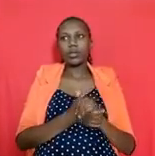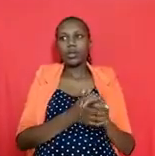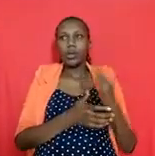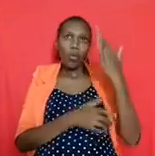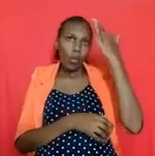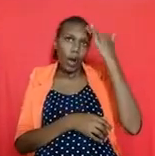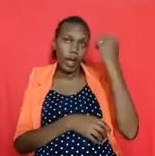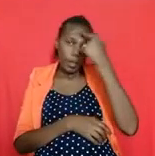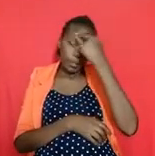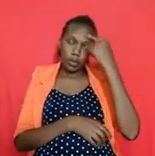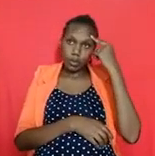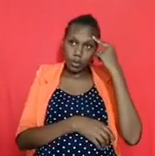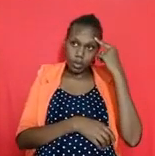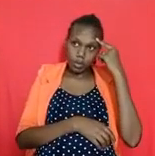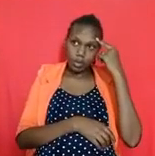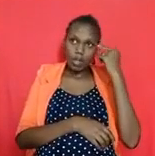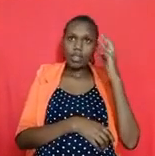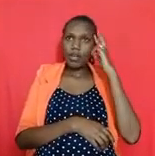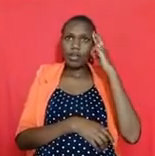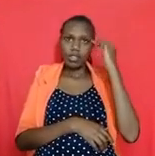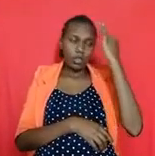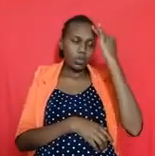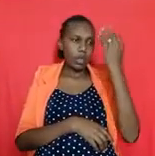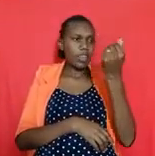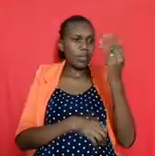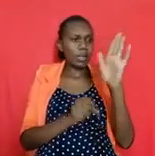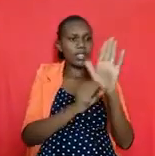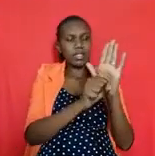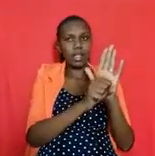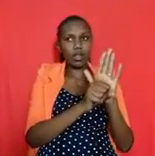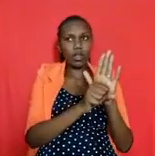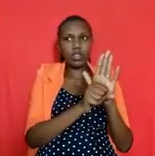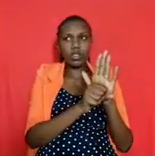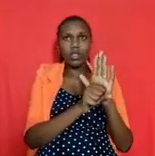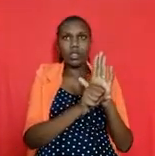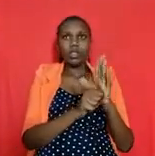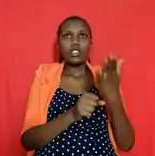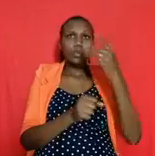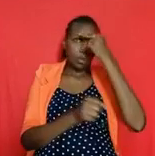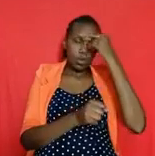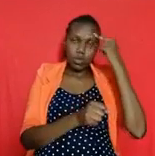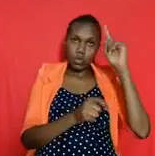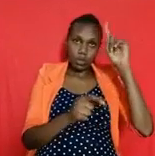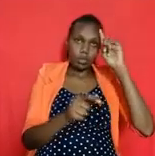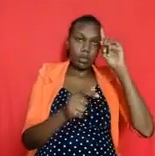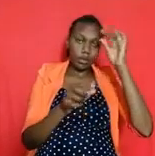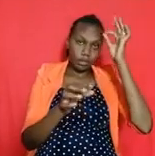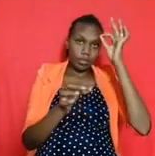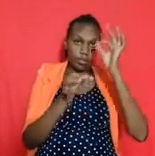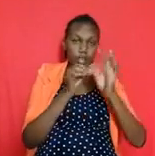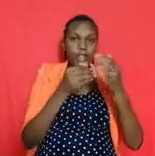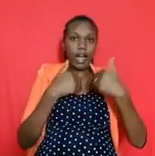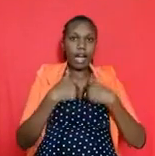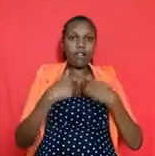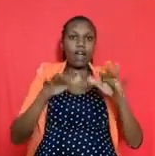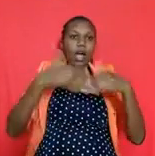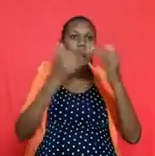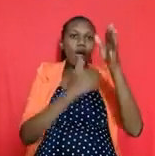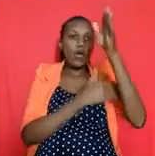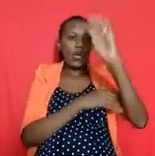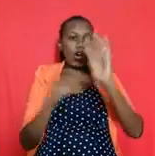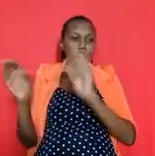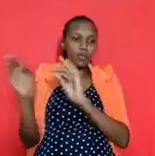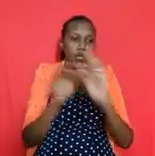gitumi kinene ingihe gukira uguo na turaingihia ni undu twina witikio oguo ngai aratukinyirie